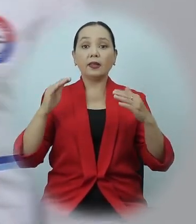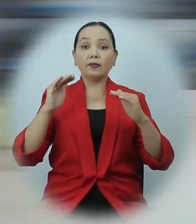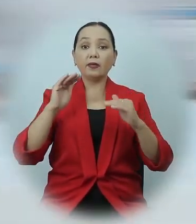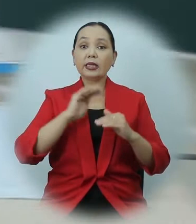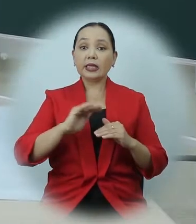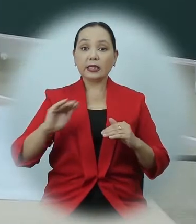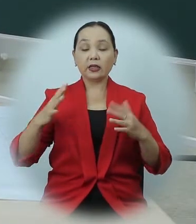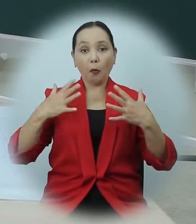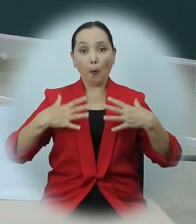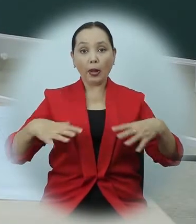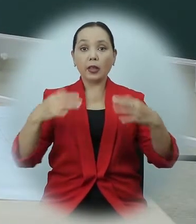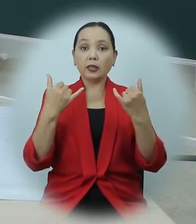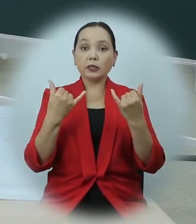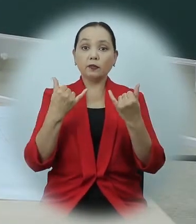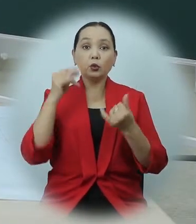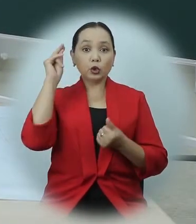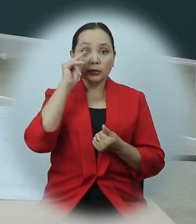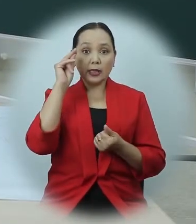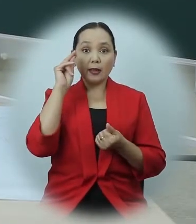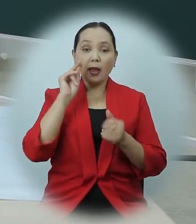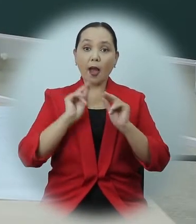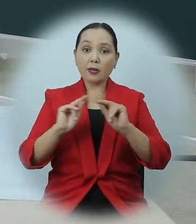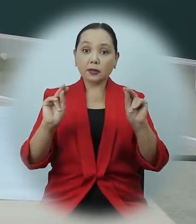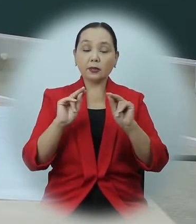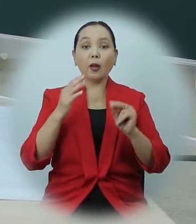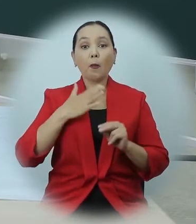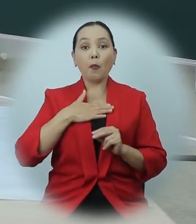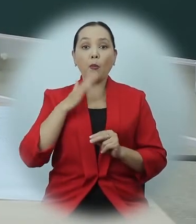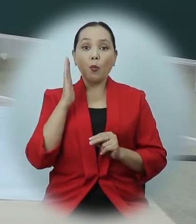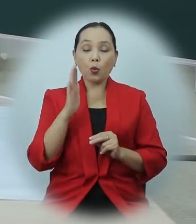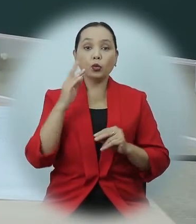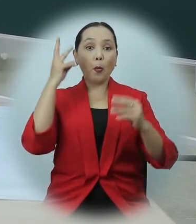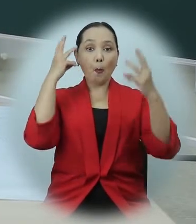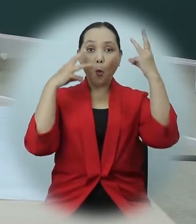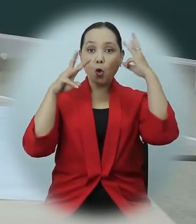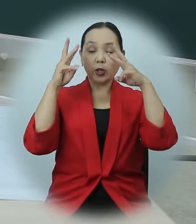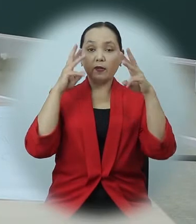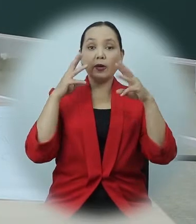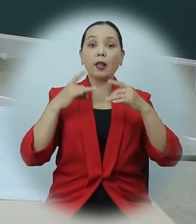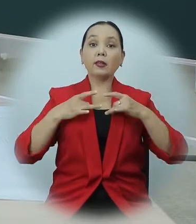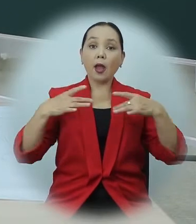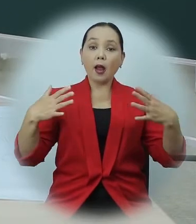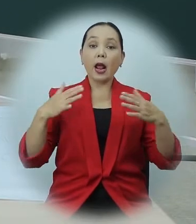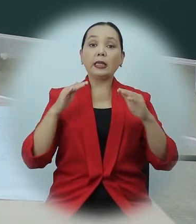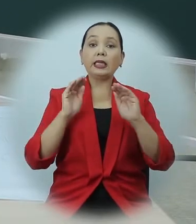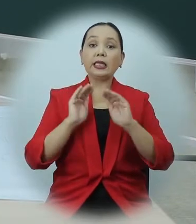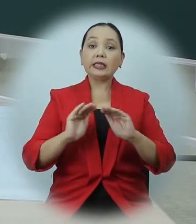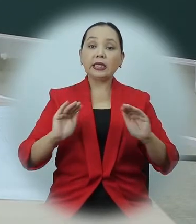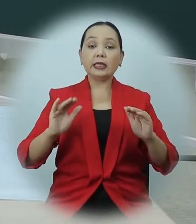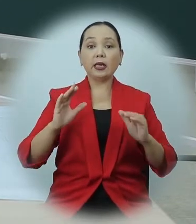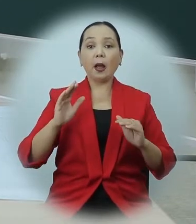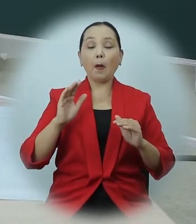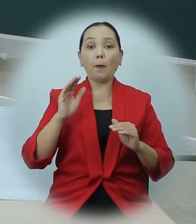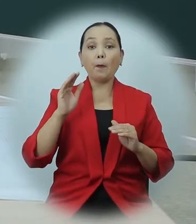платья. На сегодняшнем занятии мы будем моделировать нарядное детское платье